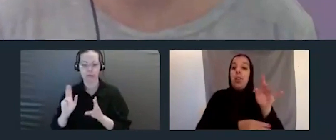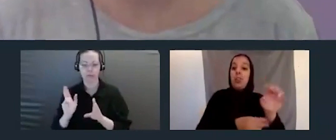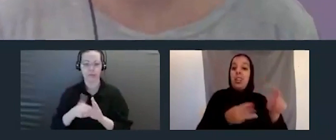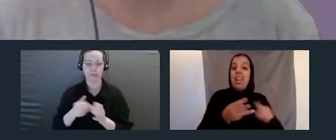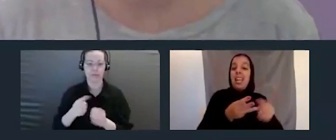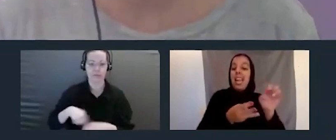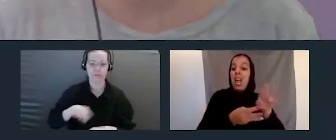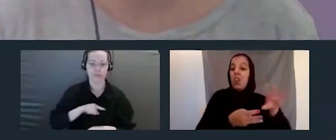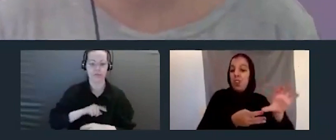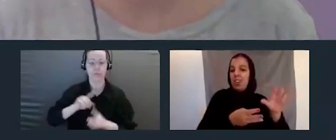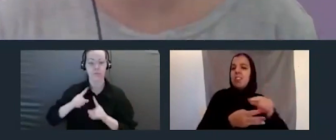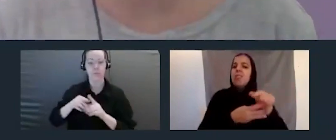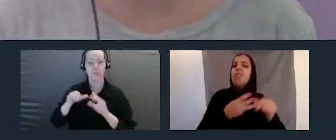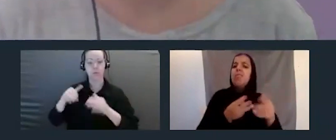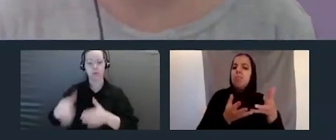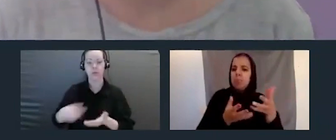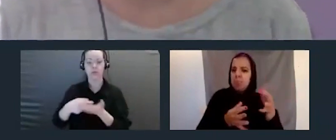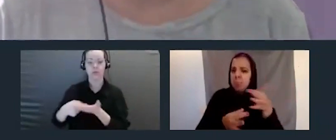de la session.